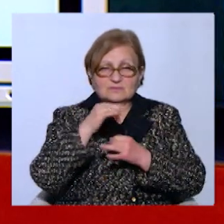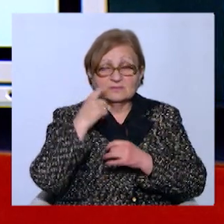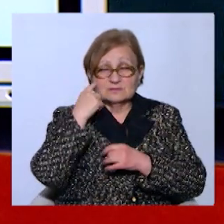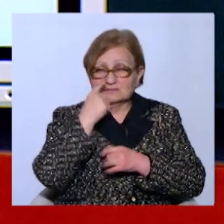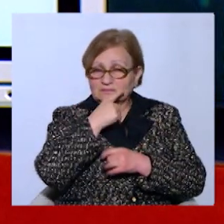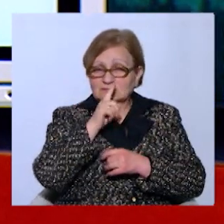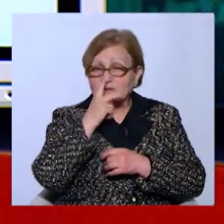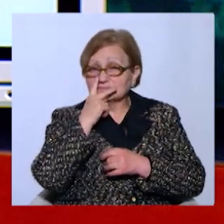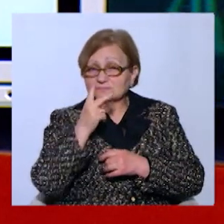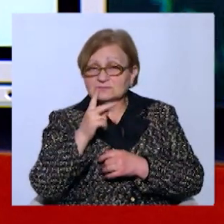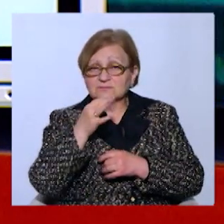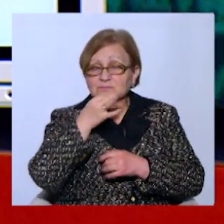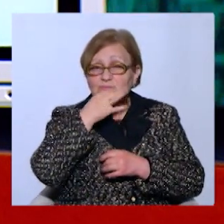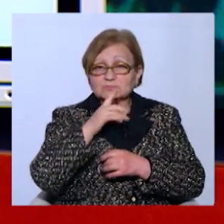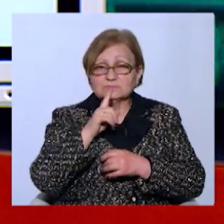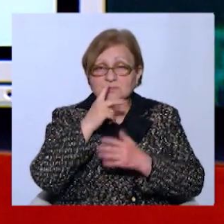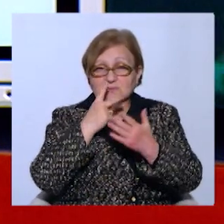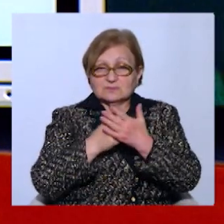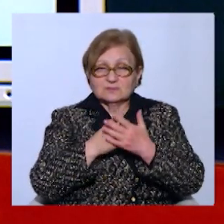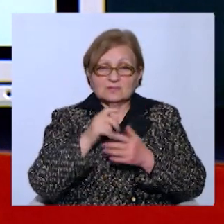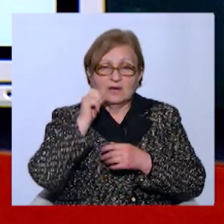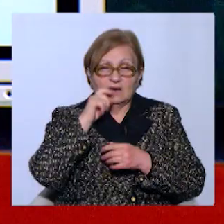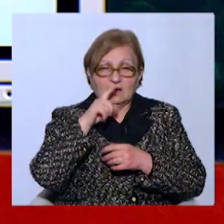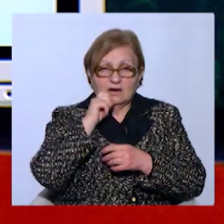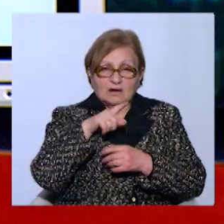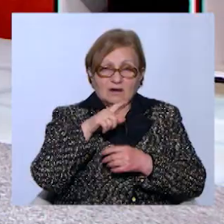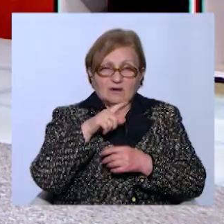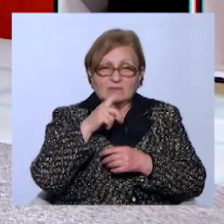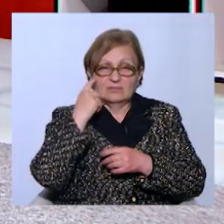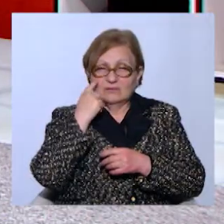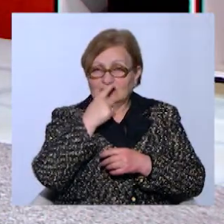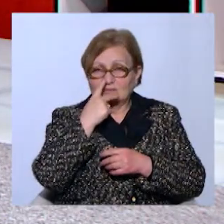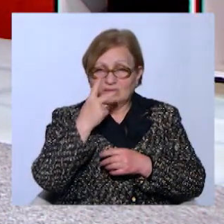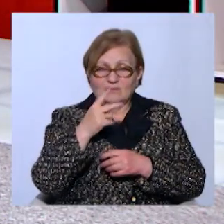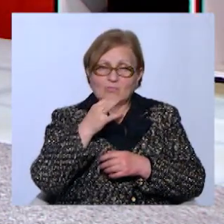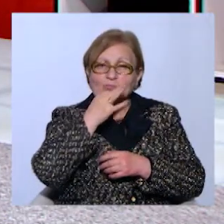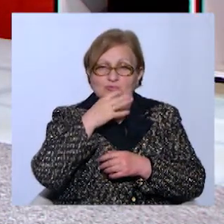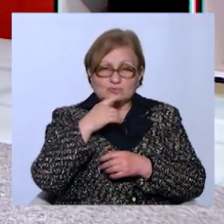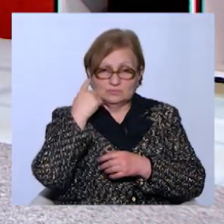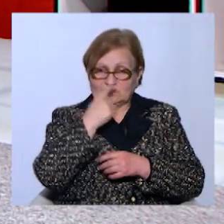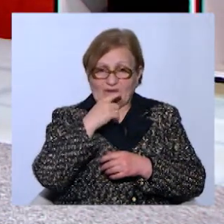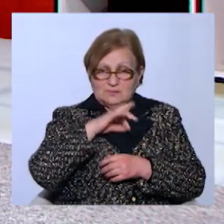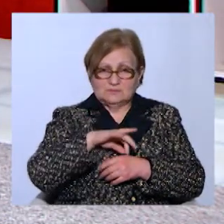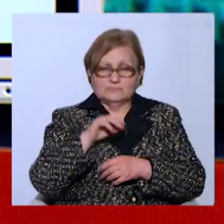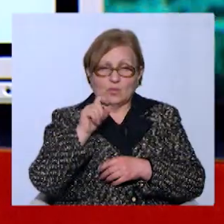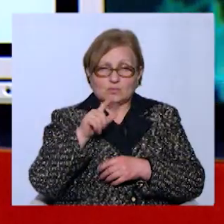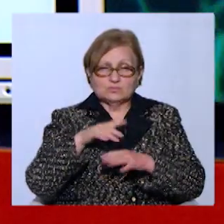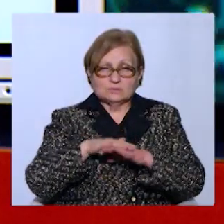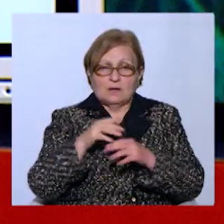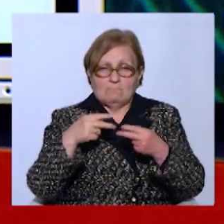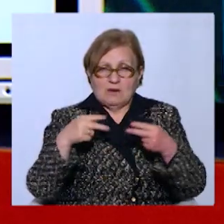რას აღიქვავს ლამაზად, მაგრამ დაიმახსოვრეთ რომ ოქროს ფარდობას თვალი აღიქვავს ლამაზად. მე მგონი დღევანდელი გაკვეთილი საინტერესო იყო, არაფერი